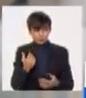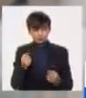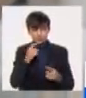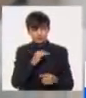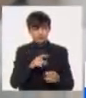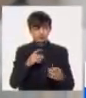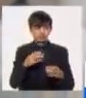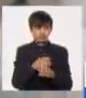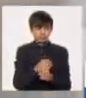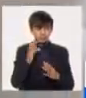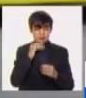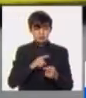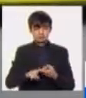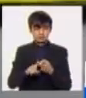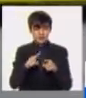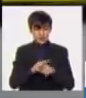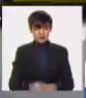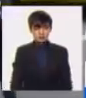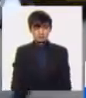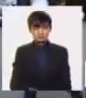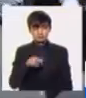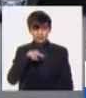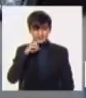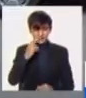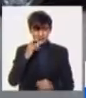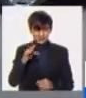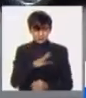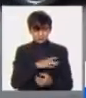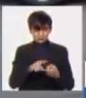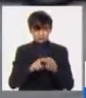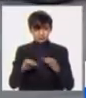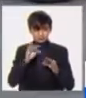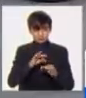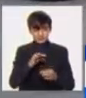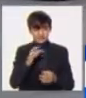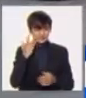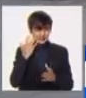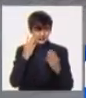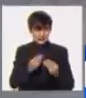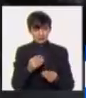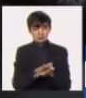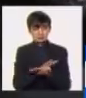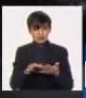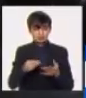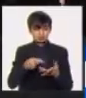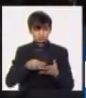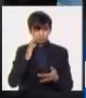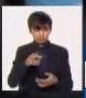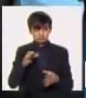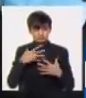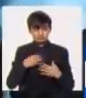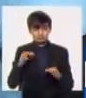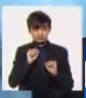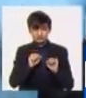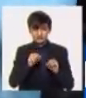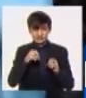успешно снизить распространение. ПЦР-диагностика будет проводиться ежедневно на бесплатной основе по заявке Департамента здравоохранения.